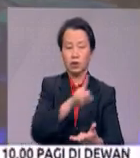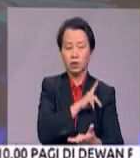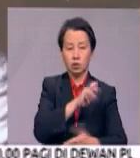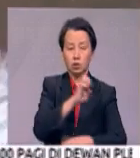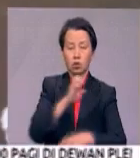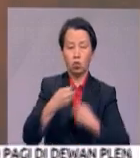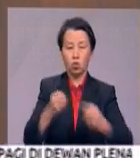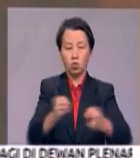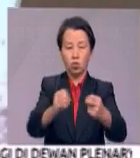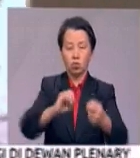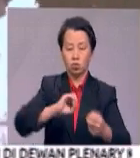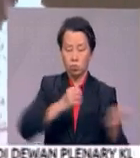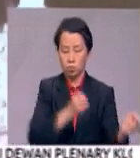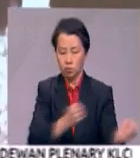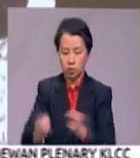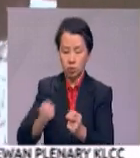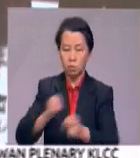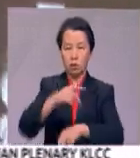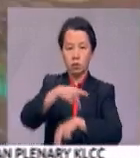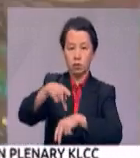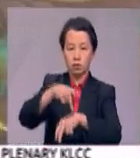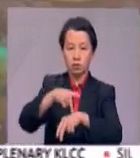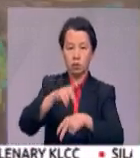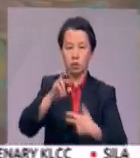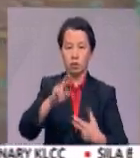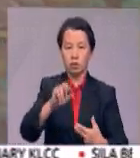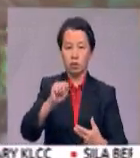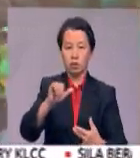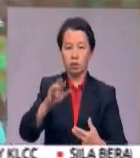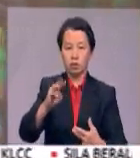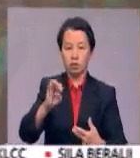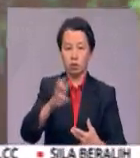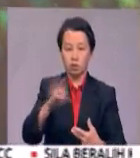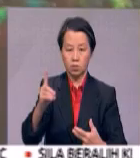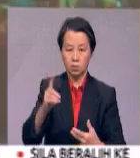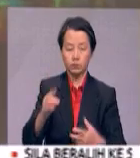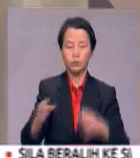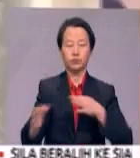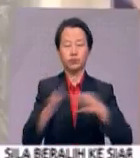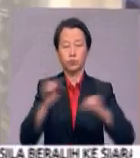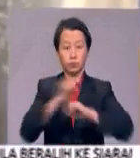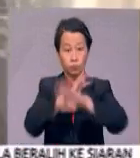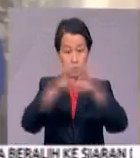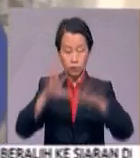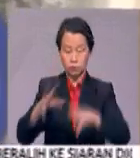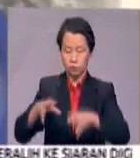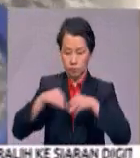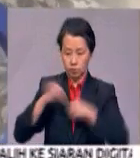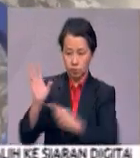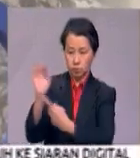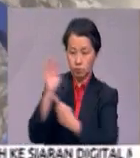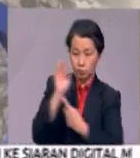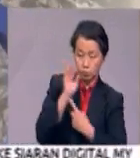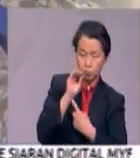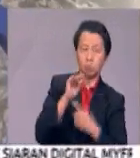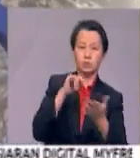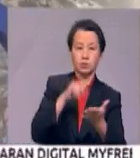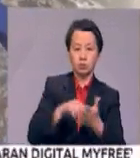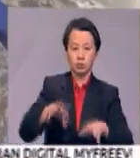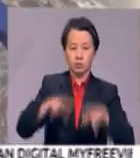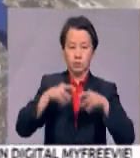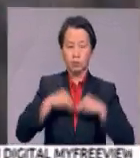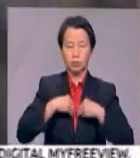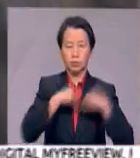Operasi Jawatankuasa Penganjur Sukan C Filipina Raymond Suzara. Jelas Celia, penerimaan api berkenaan adalah simbolik